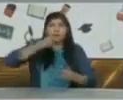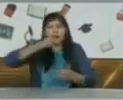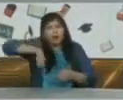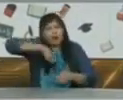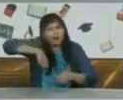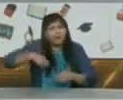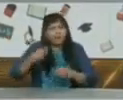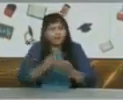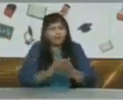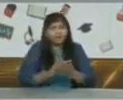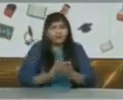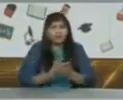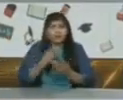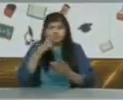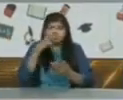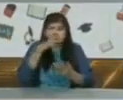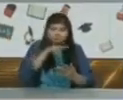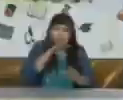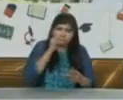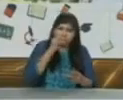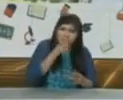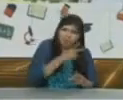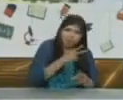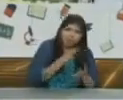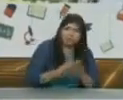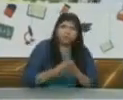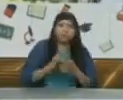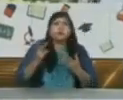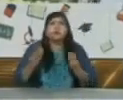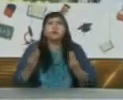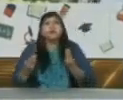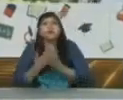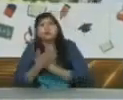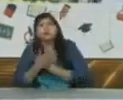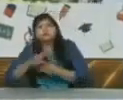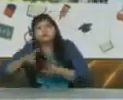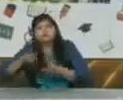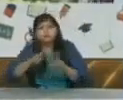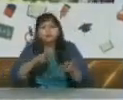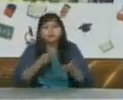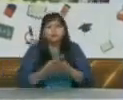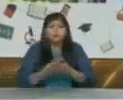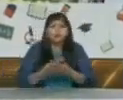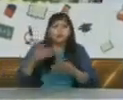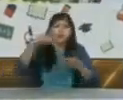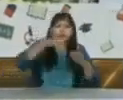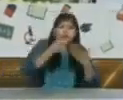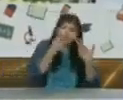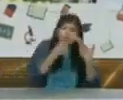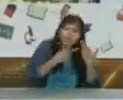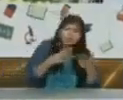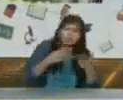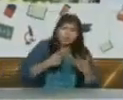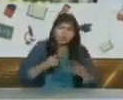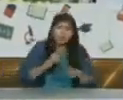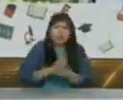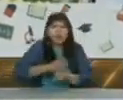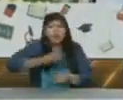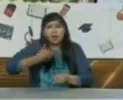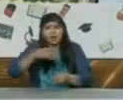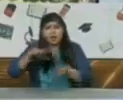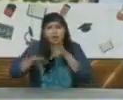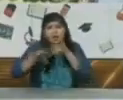हैं, उसे ऑब्जर्व कीजिए। नई नई चीजों में अंदर जाने का, कुछ नया जानने